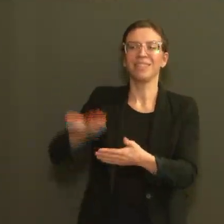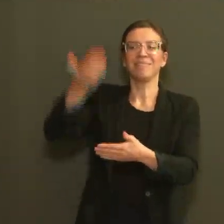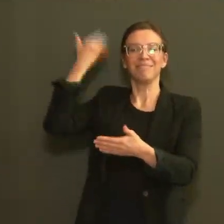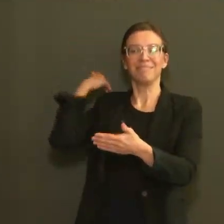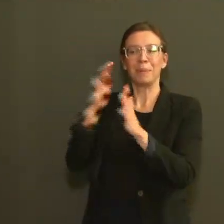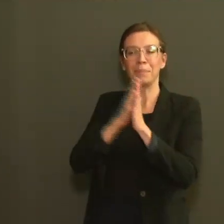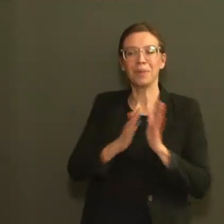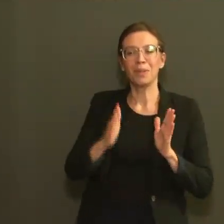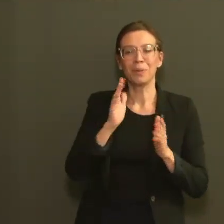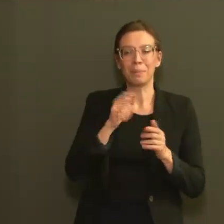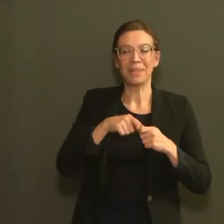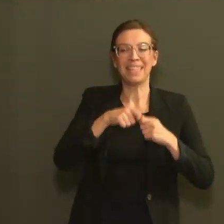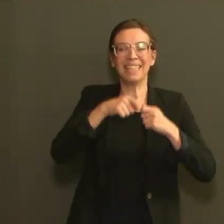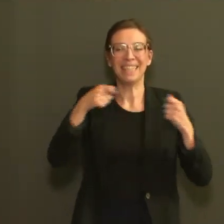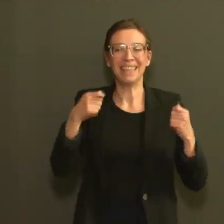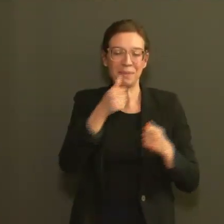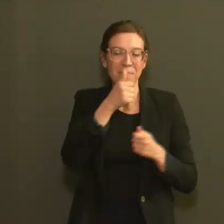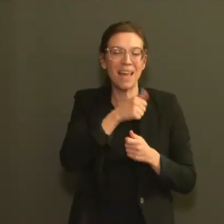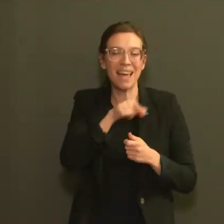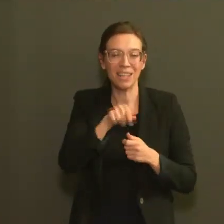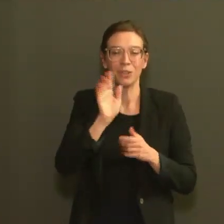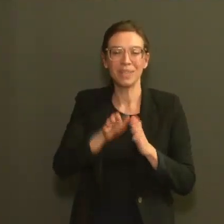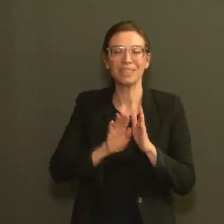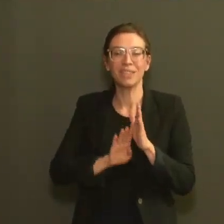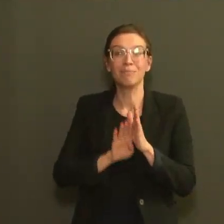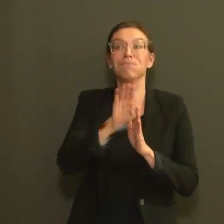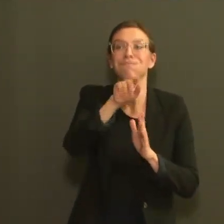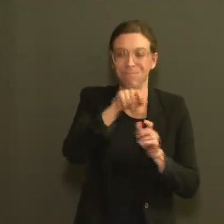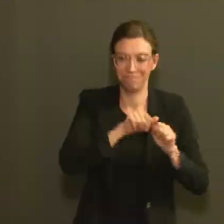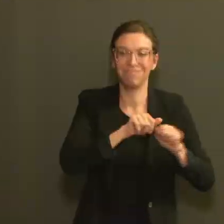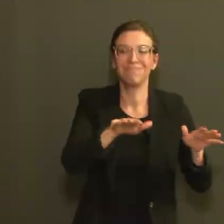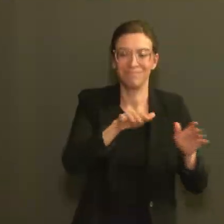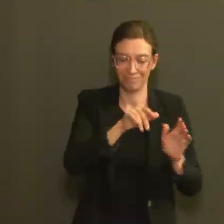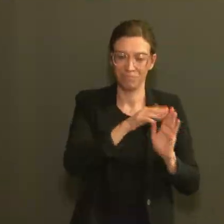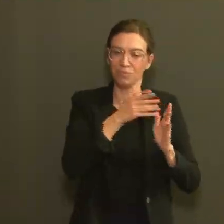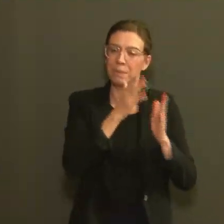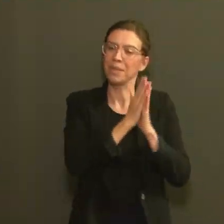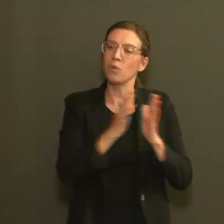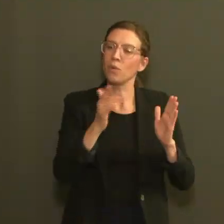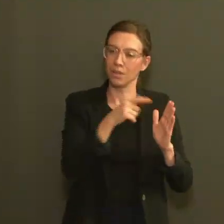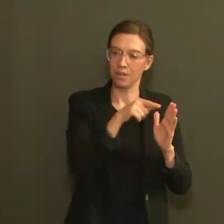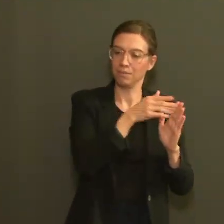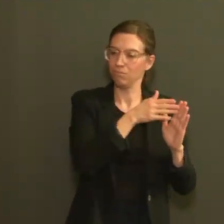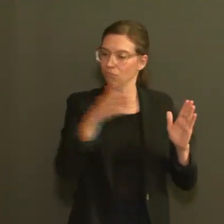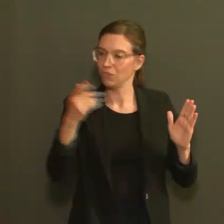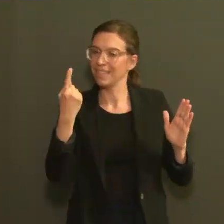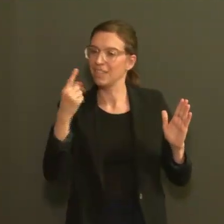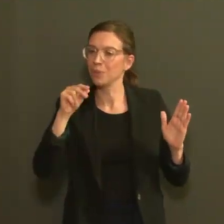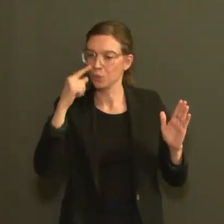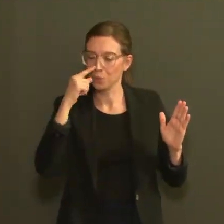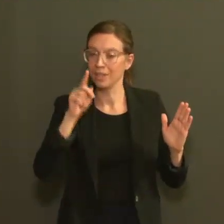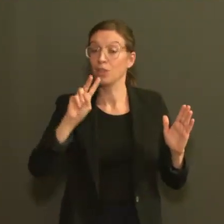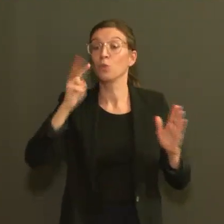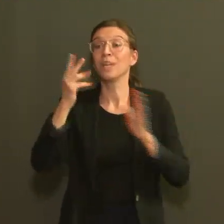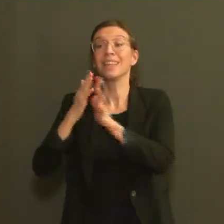met 21 juni en de tweede periode vanaf 22 juni tot 13 oktober.